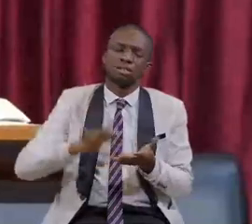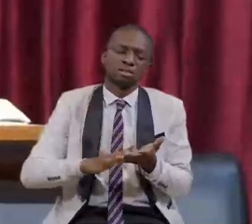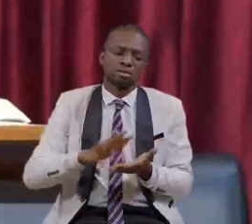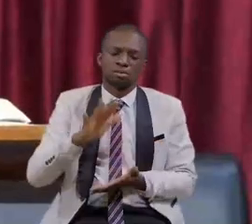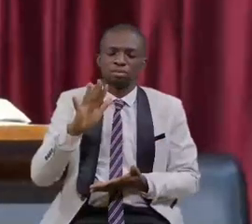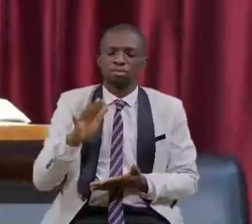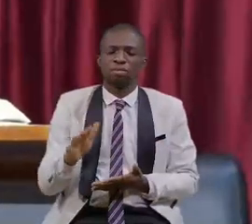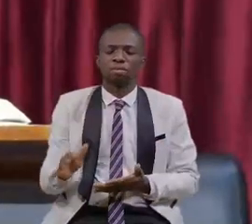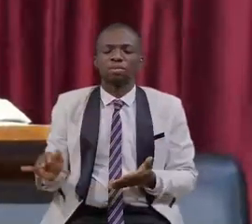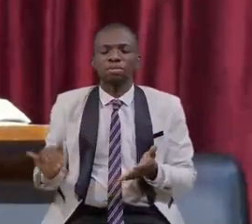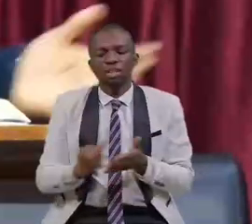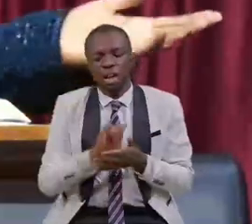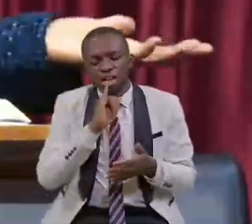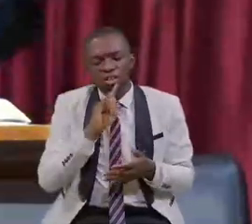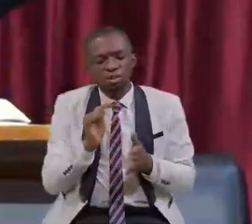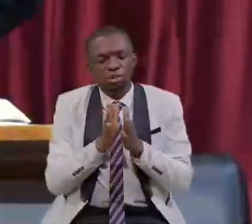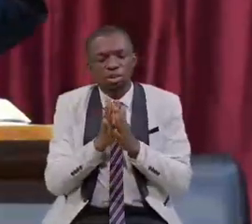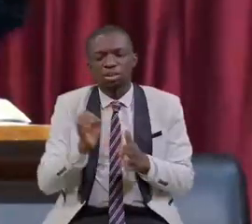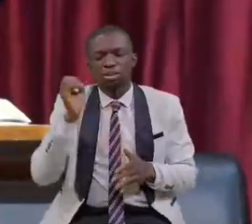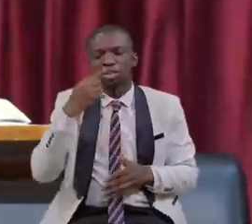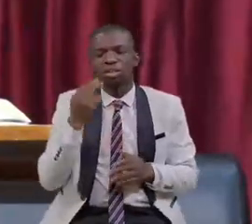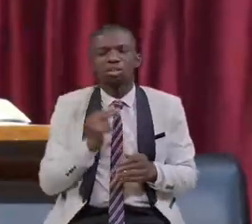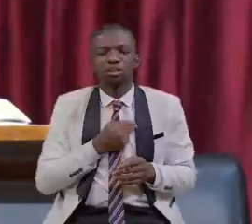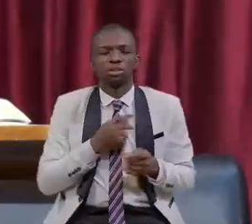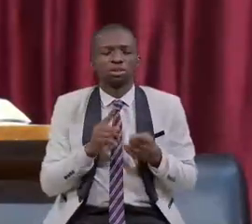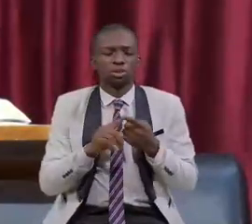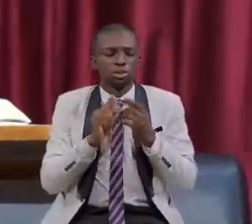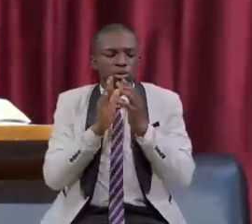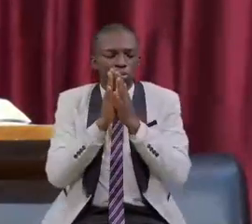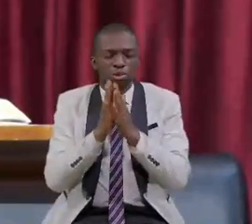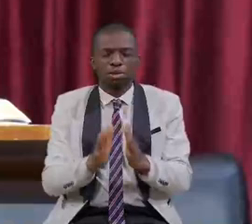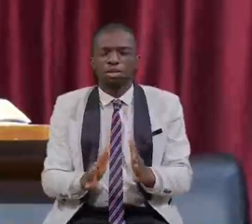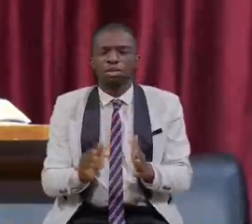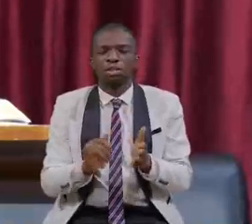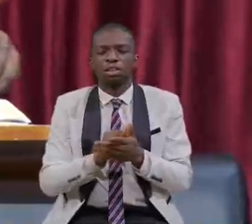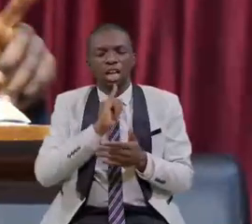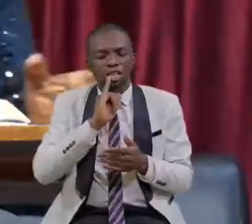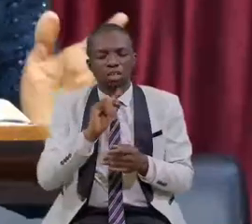C'est la prière qu'il nous a dit de faire. C'est la prière qu'il nous a enseigné.